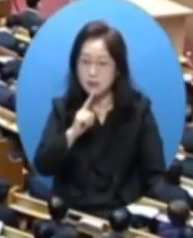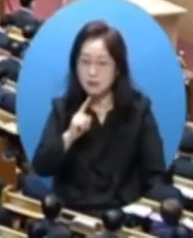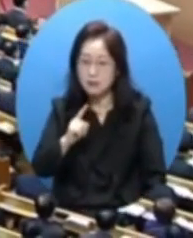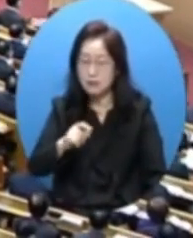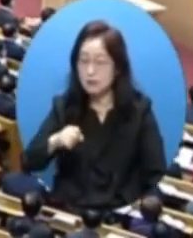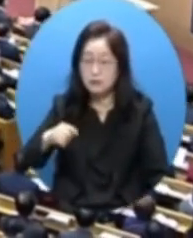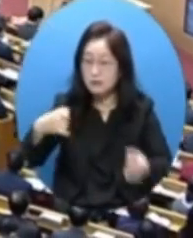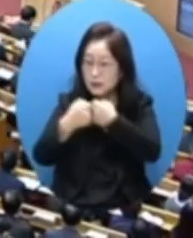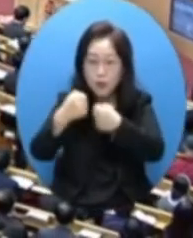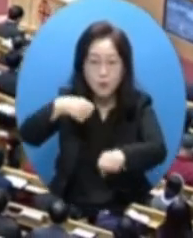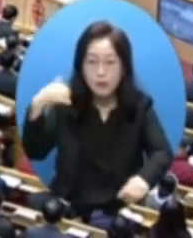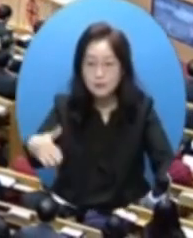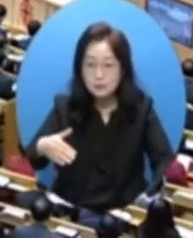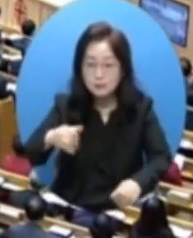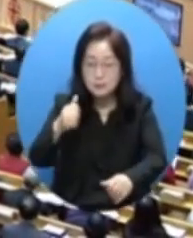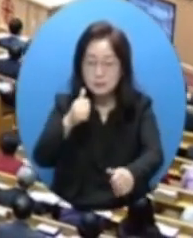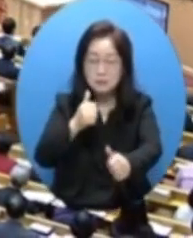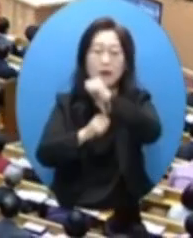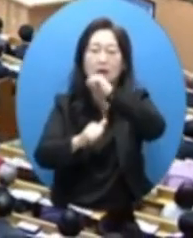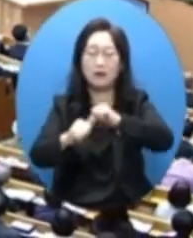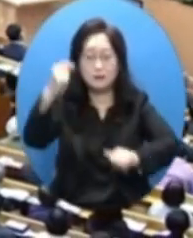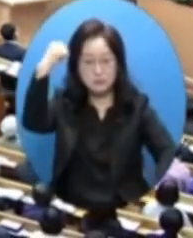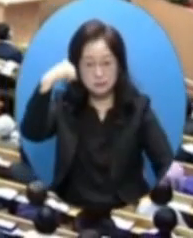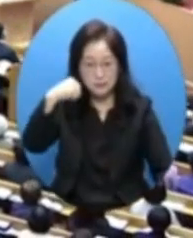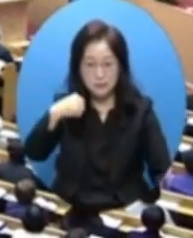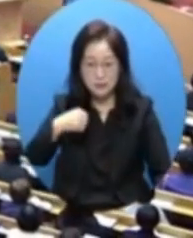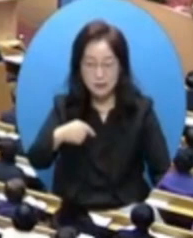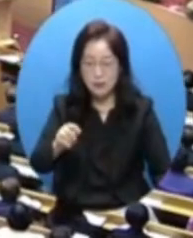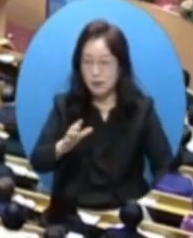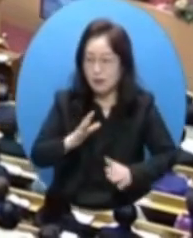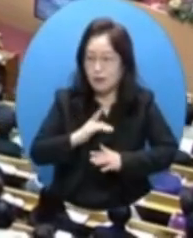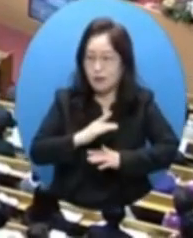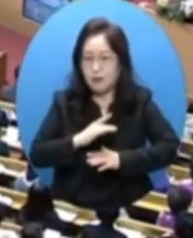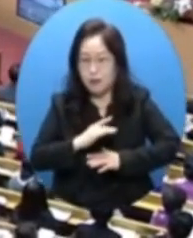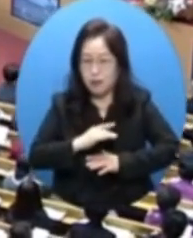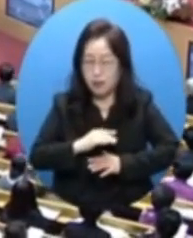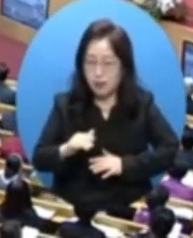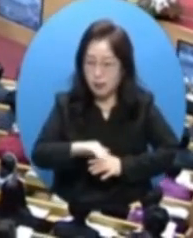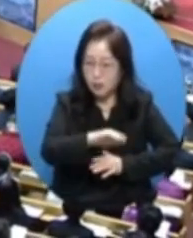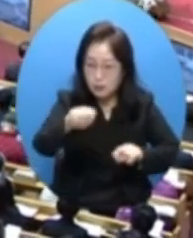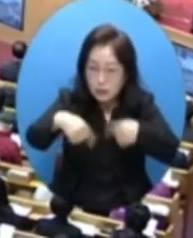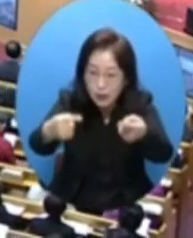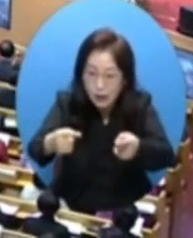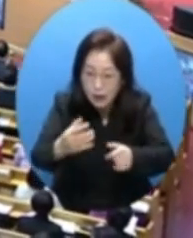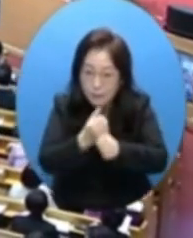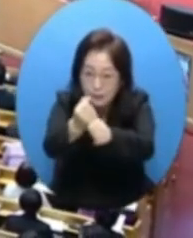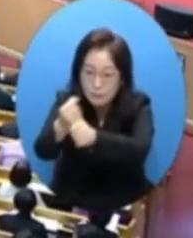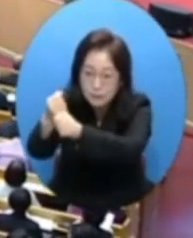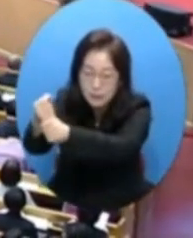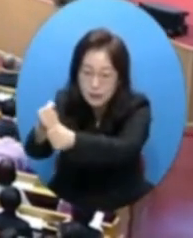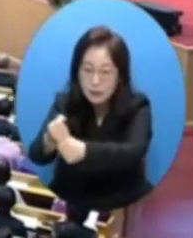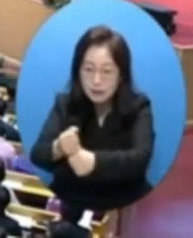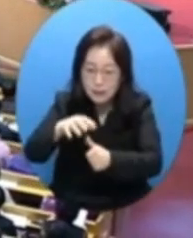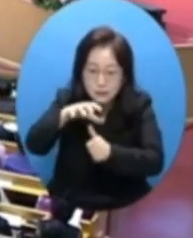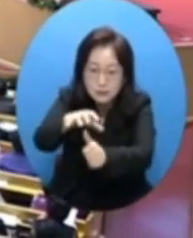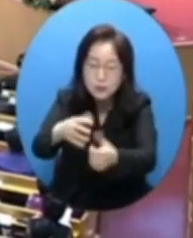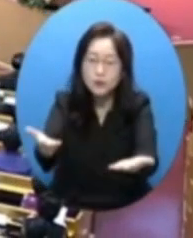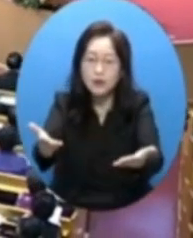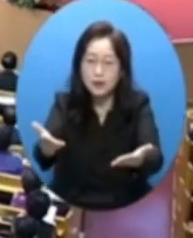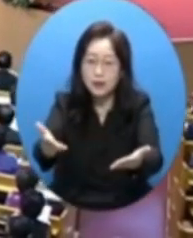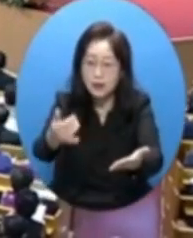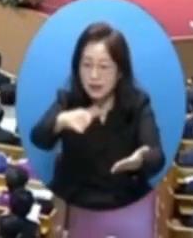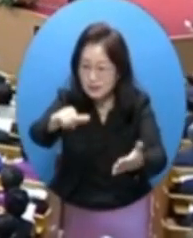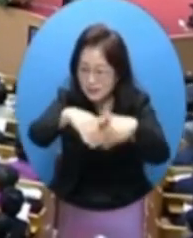이미 패한 것입니다 그 마음에 두려워서 두려움이 들어와서 우리가 들어가면 다 붙잡히게 될 것이고 우리 처자들이 다 죽게 될 것인데 왜 우리는